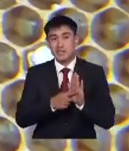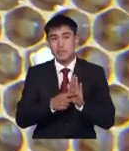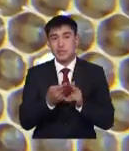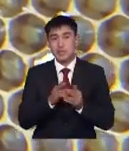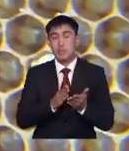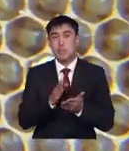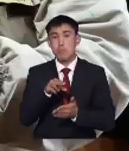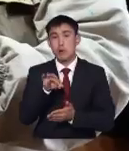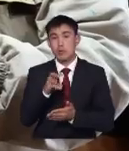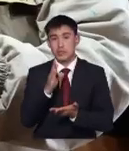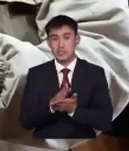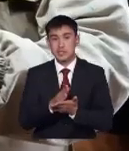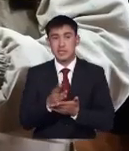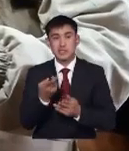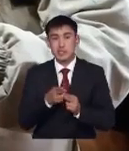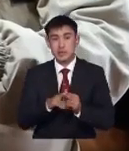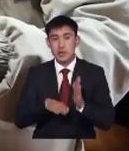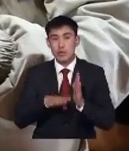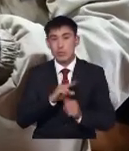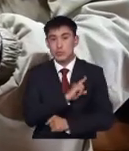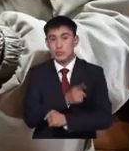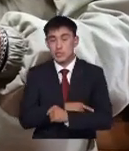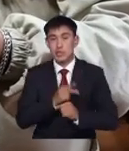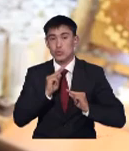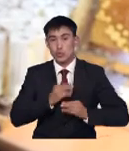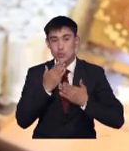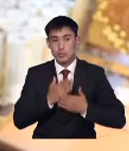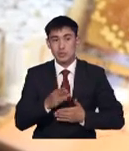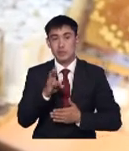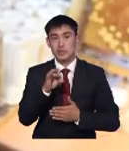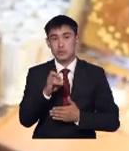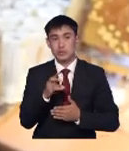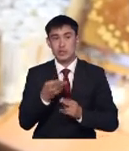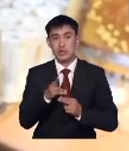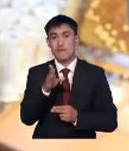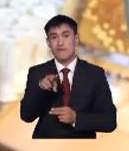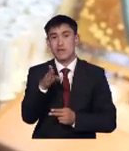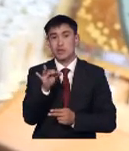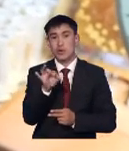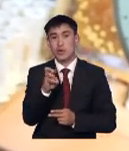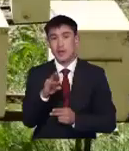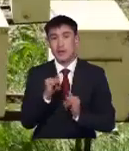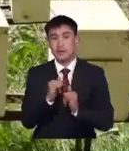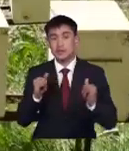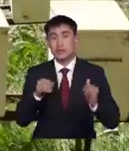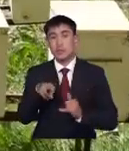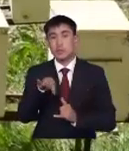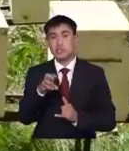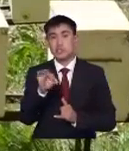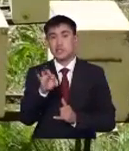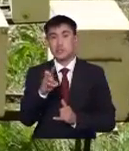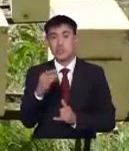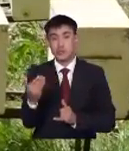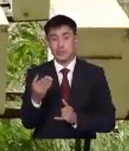данной породы. Среди них самая трудолюбивая, медоносная и совершенно неагрессивная – линия Виктория. Именно ее и разводят на пасеке Сергея